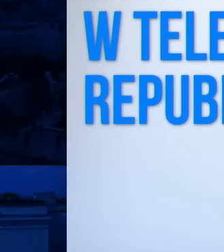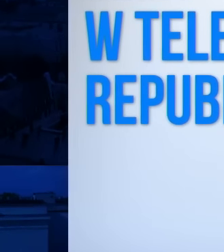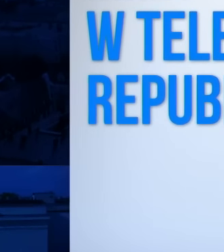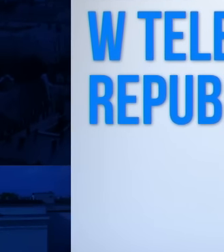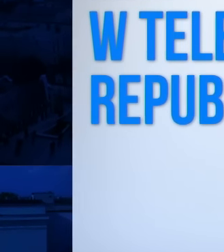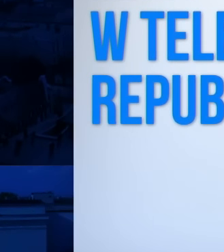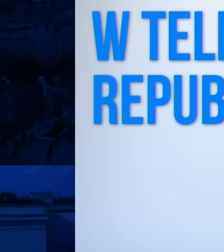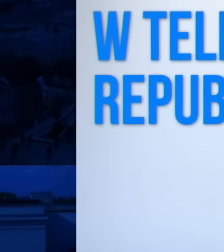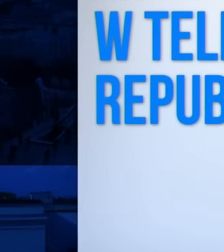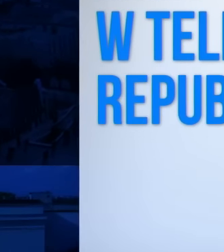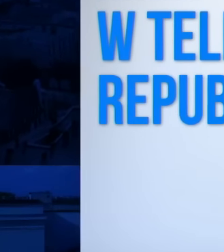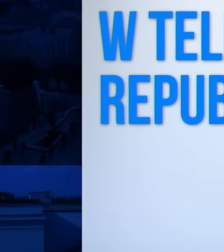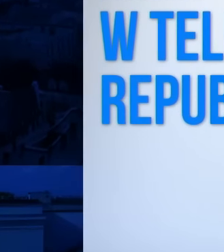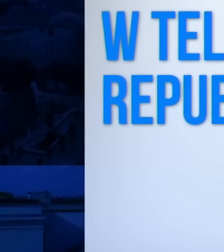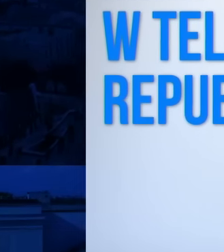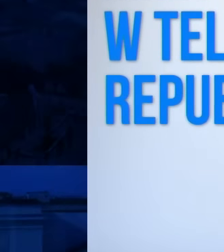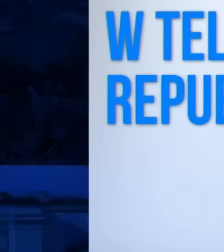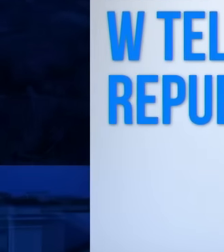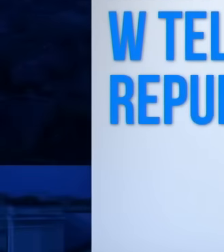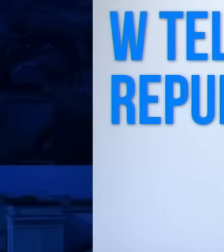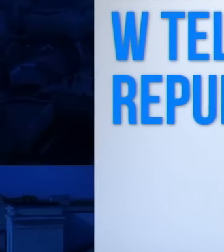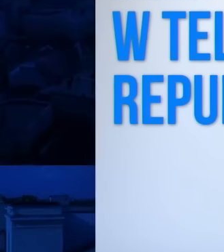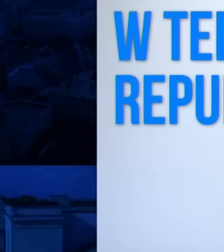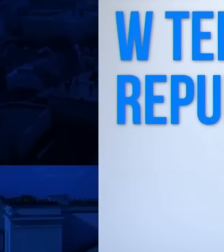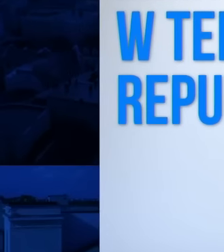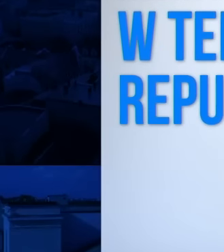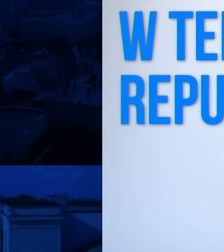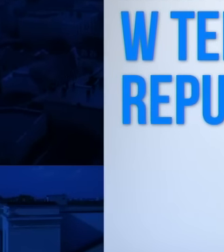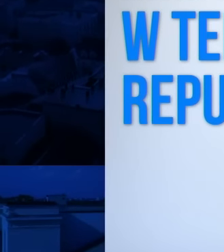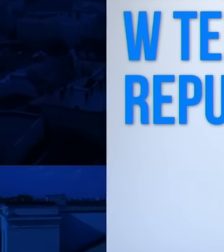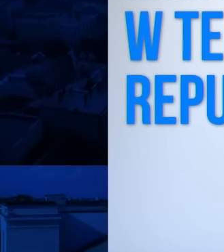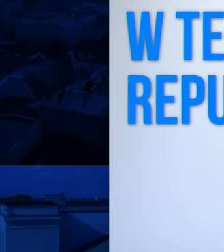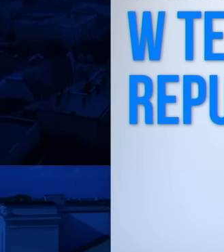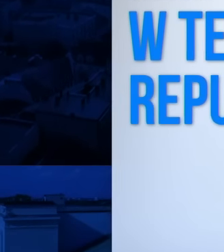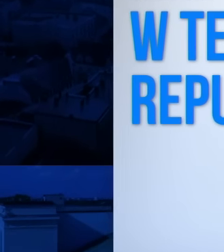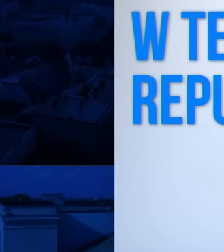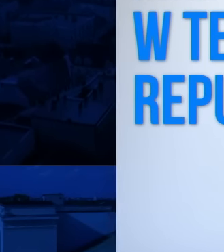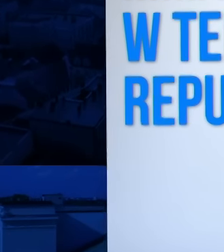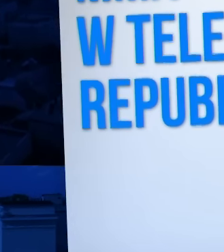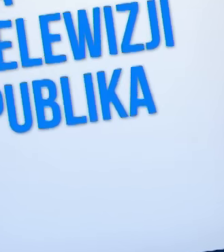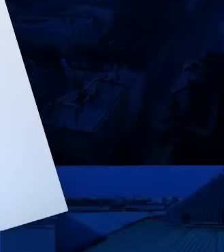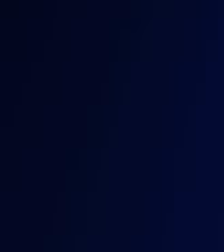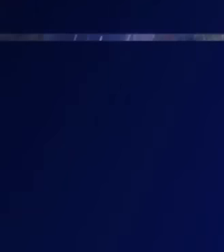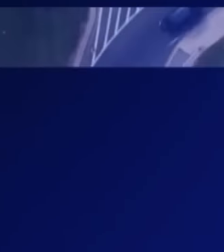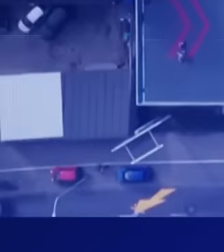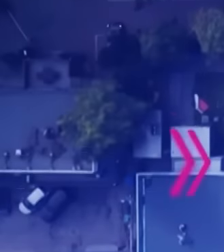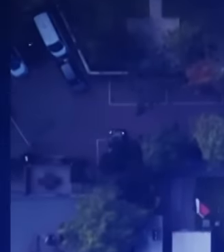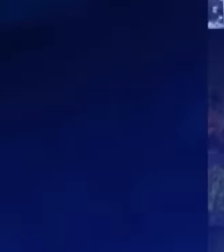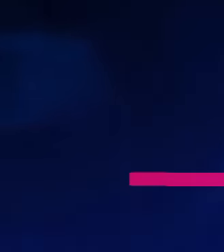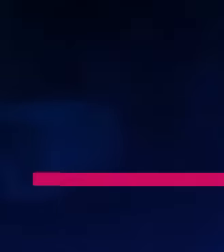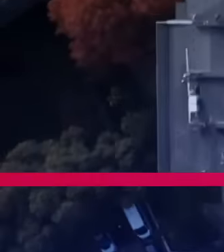MMA na żywo w Telewizji Republika już w najbliższą sobotę. Wśród walczących żołnierze Wojska Polskiego.